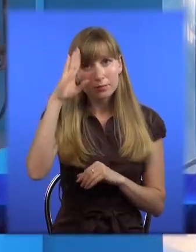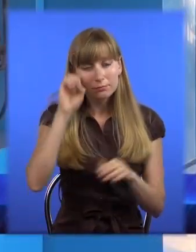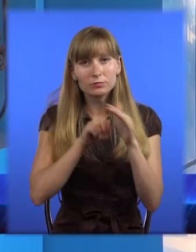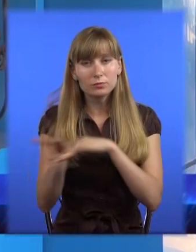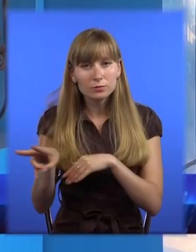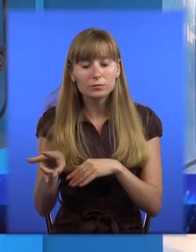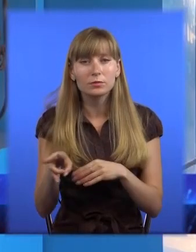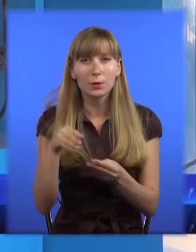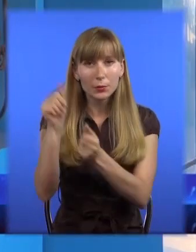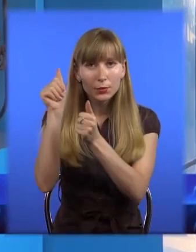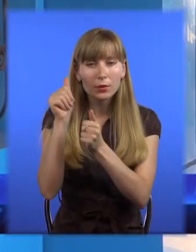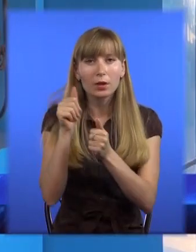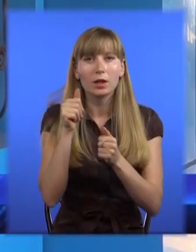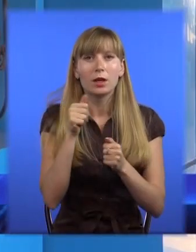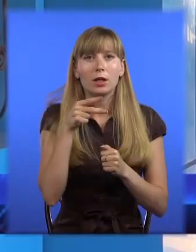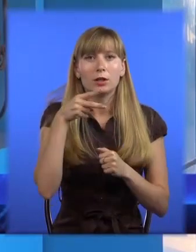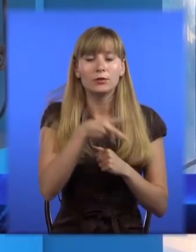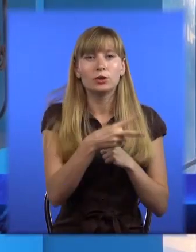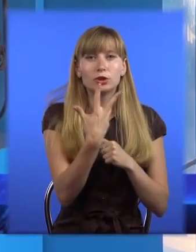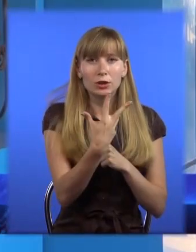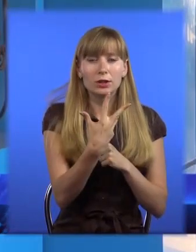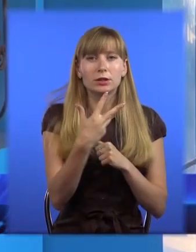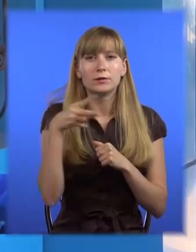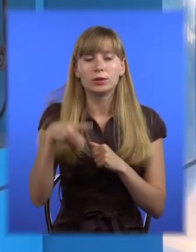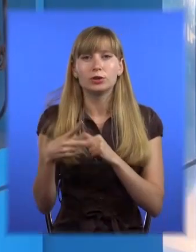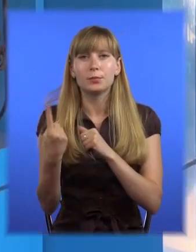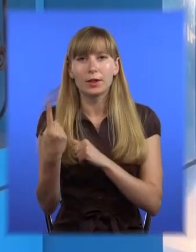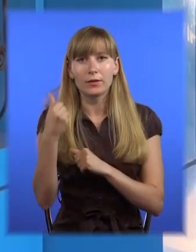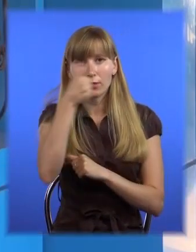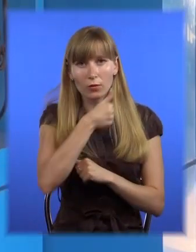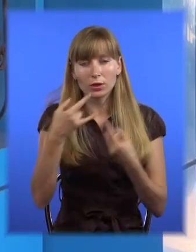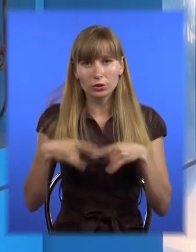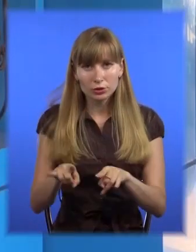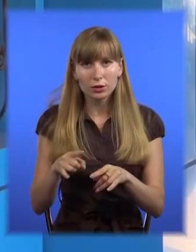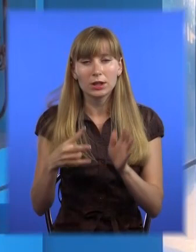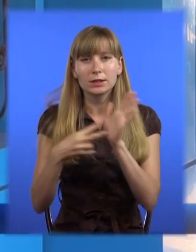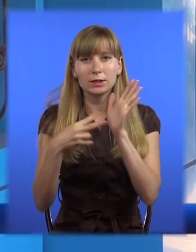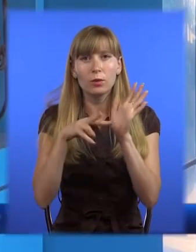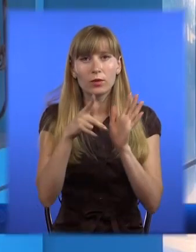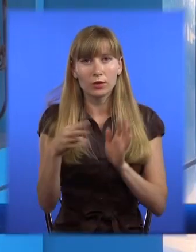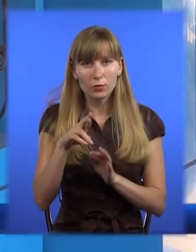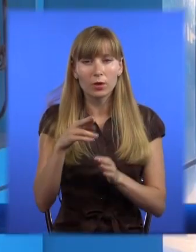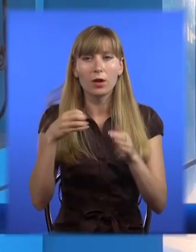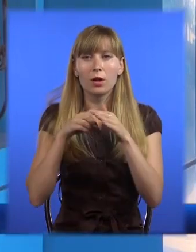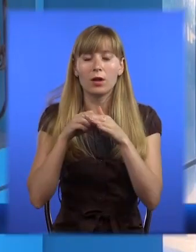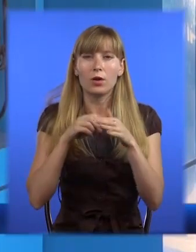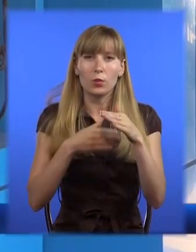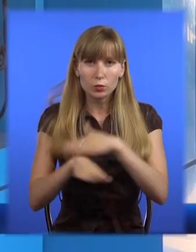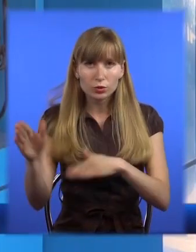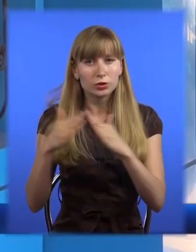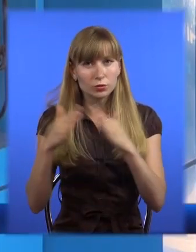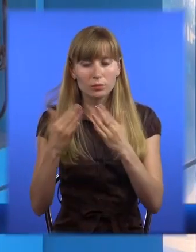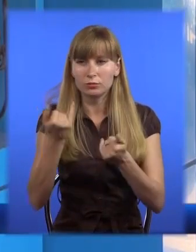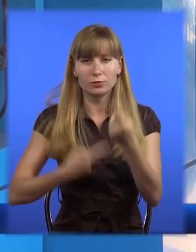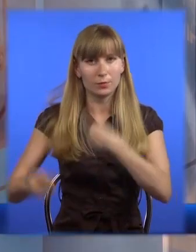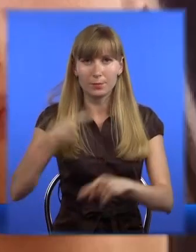двох зниклих хлопців. Це 2003 та 2001 років народження, які 7 липня пішли з дому та до теперішнього